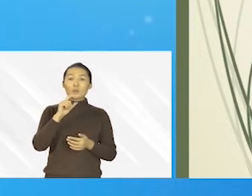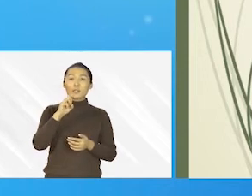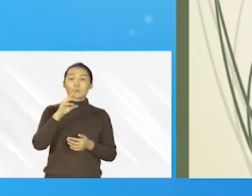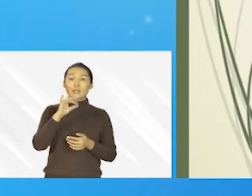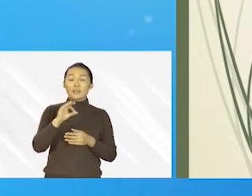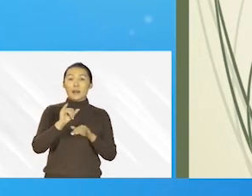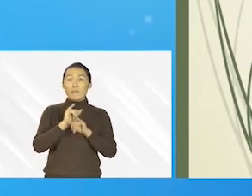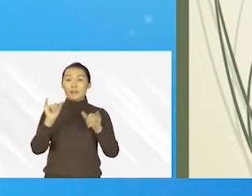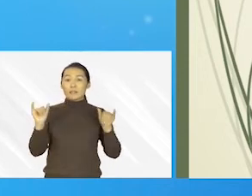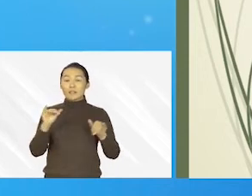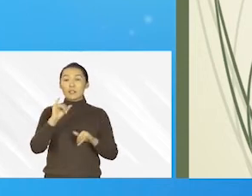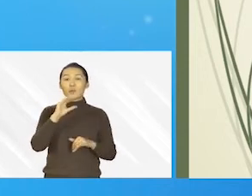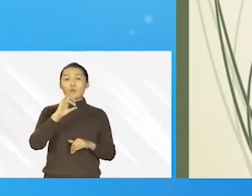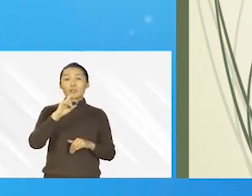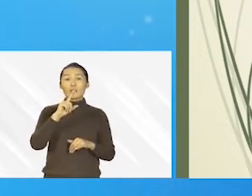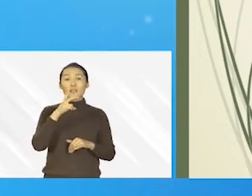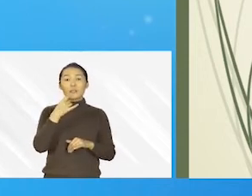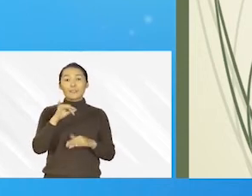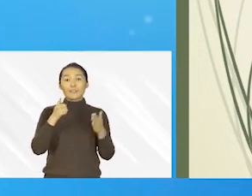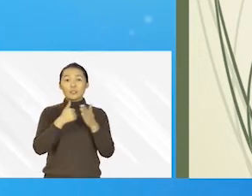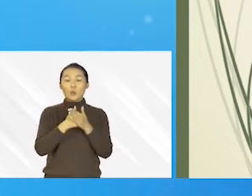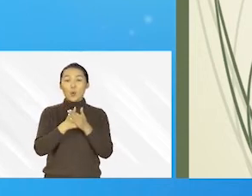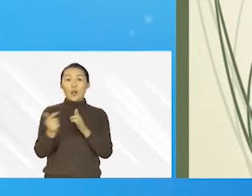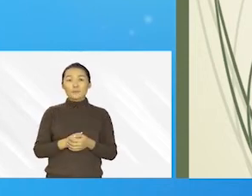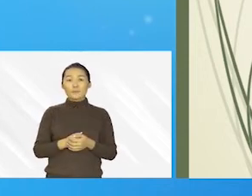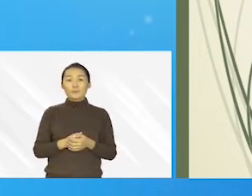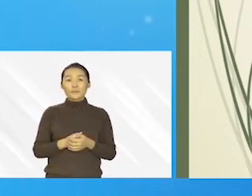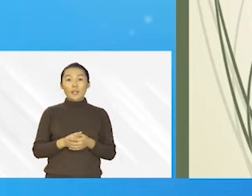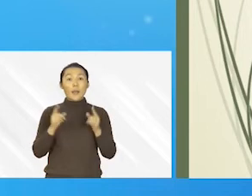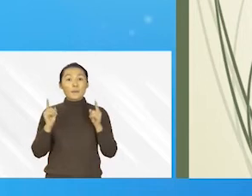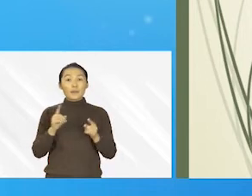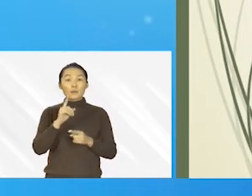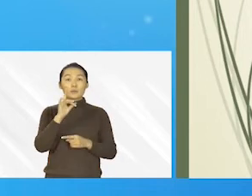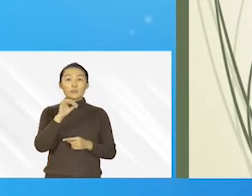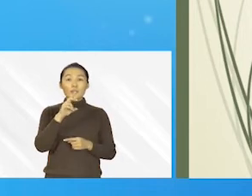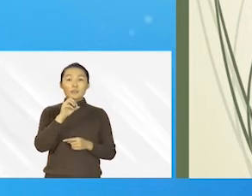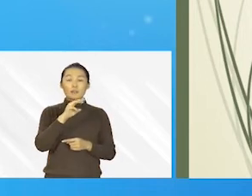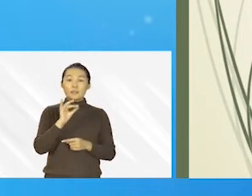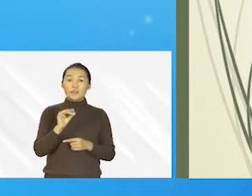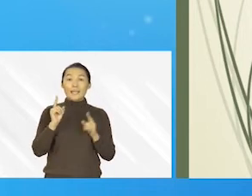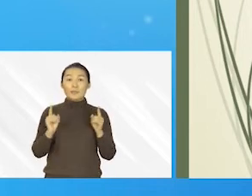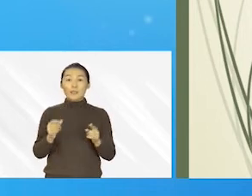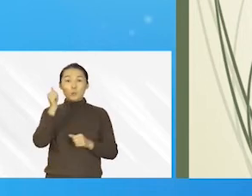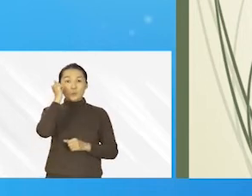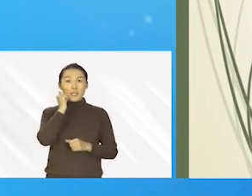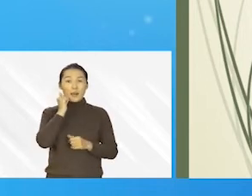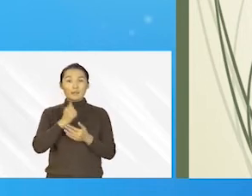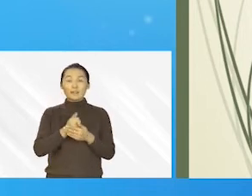развития. Ювенильный – до достижения половой зрелости, период зрелости и период